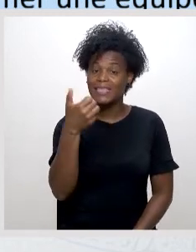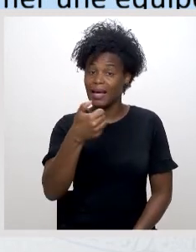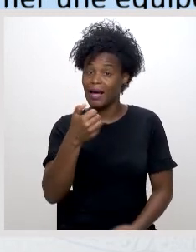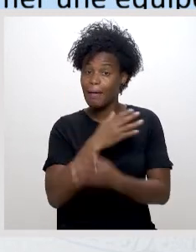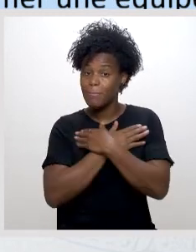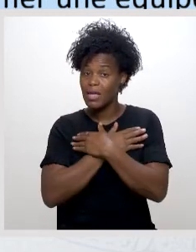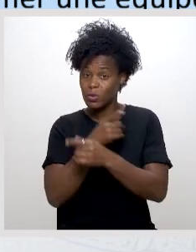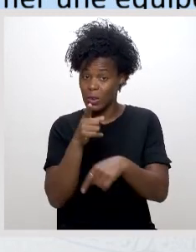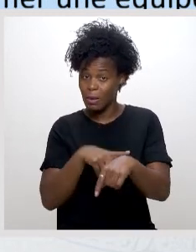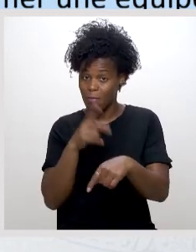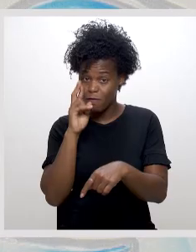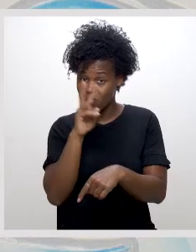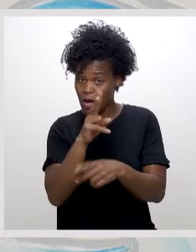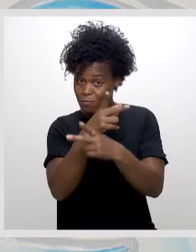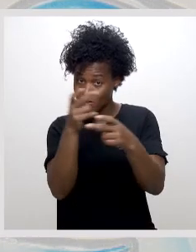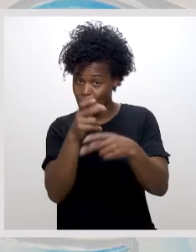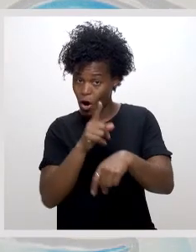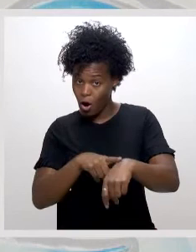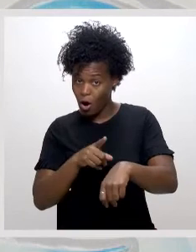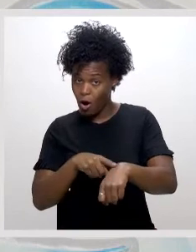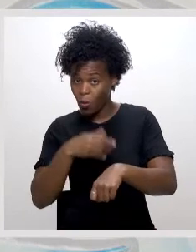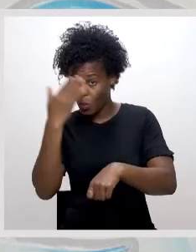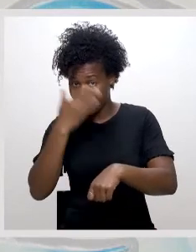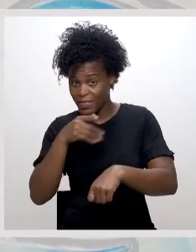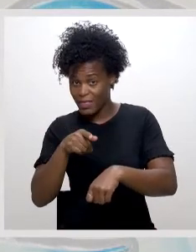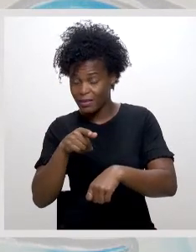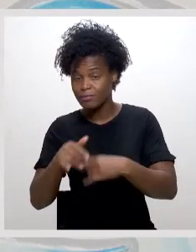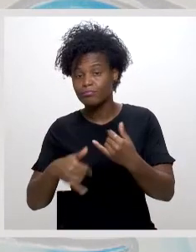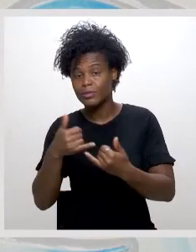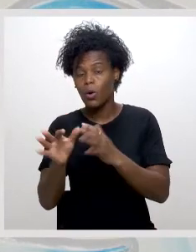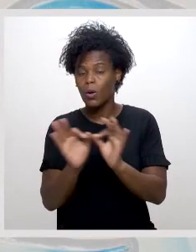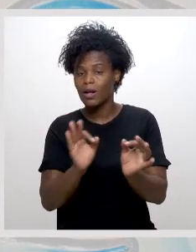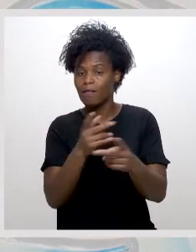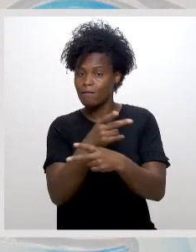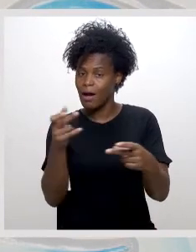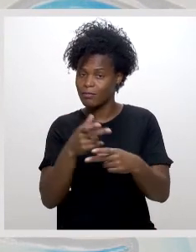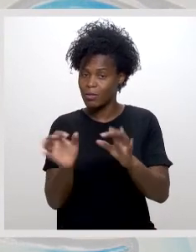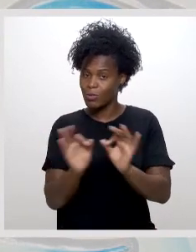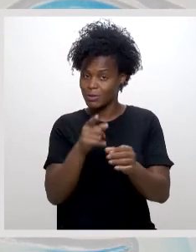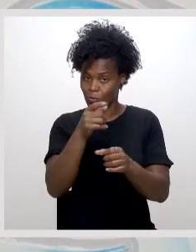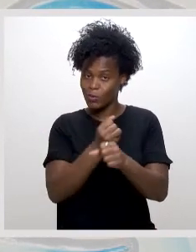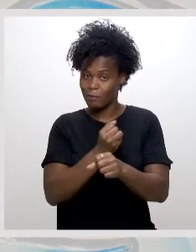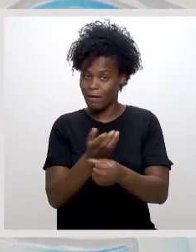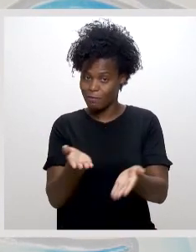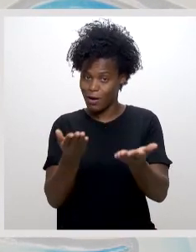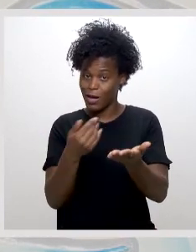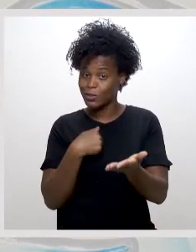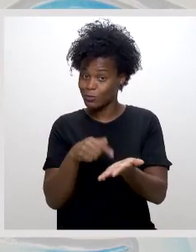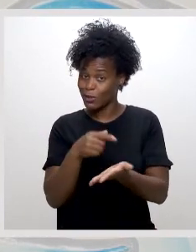bien regarder les heures ou les jours et d'organiser les phrases. À toi de travailler. Je compte sur toi.